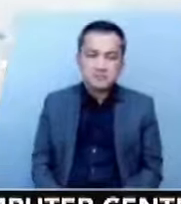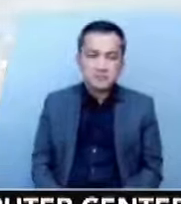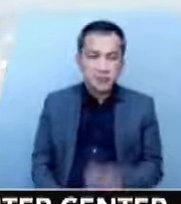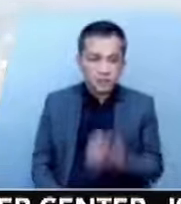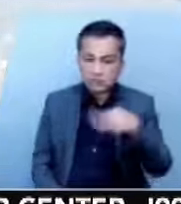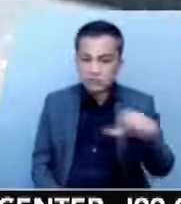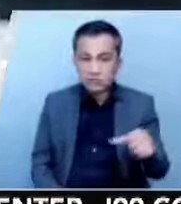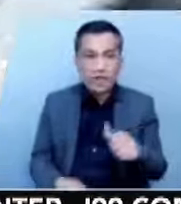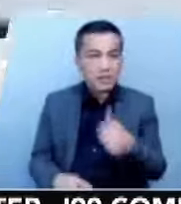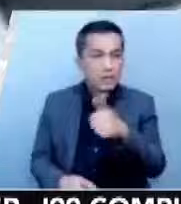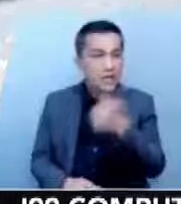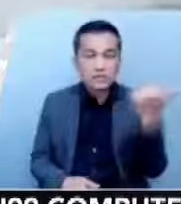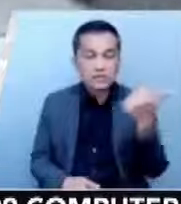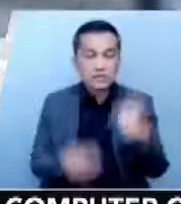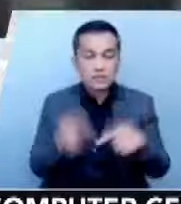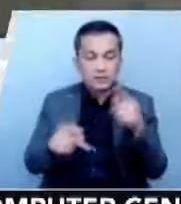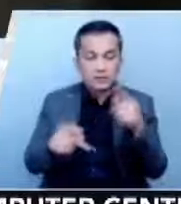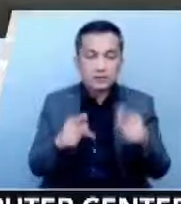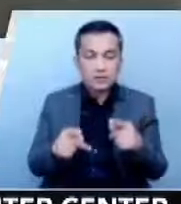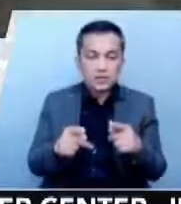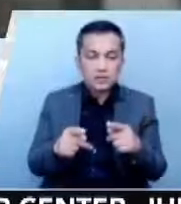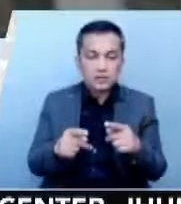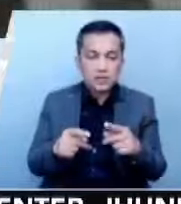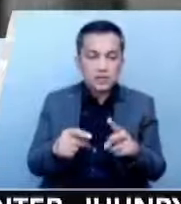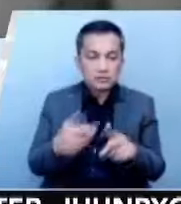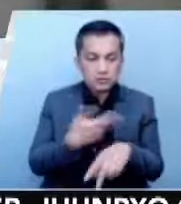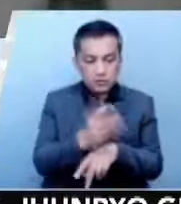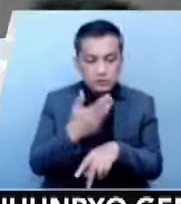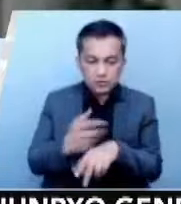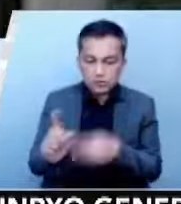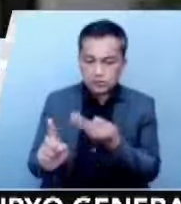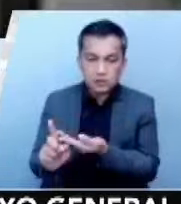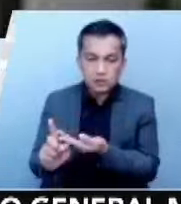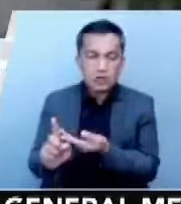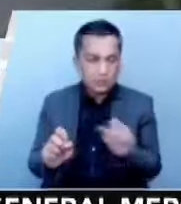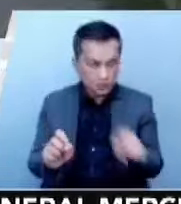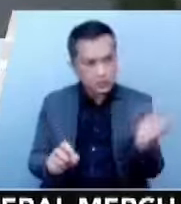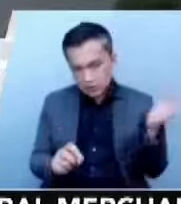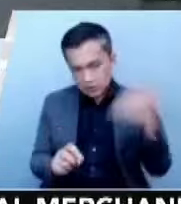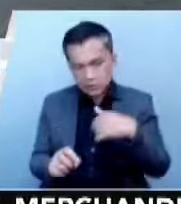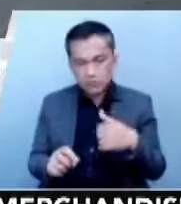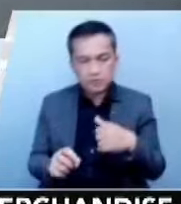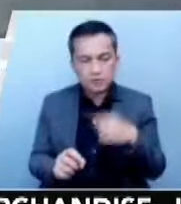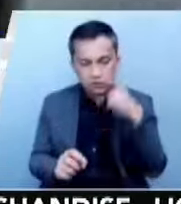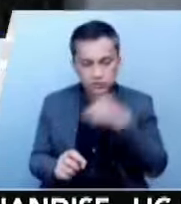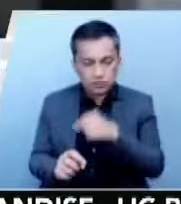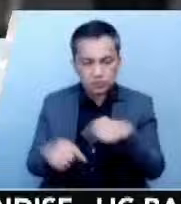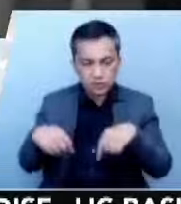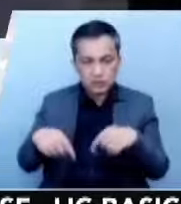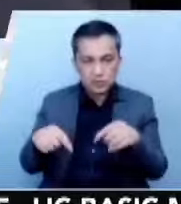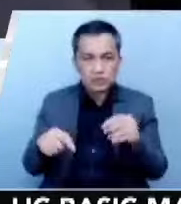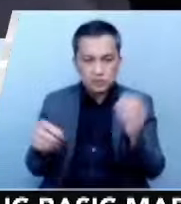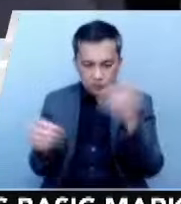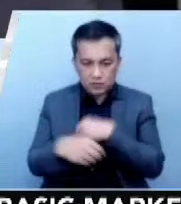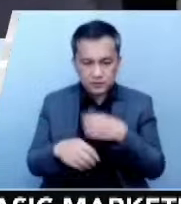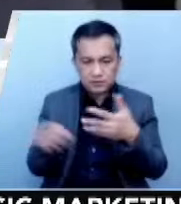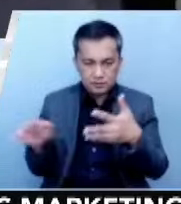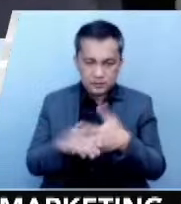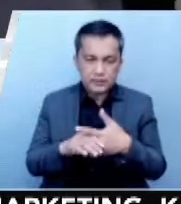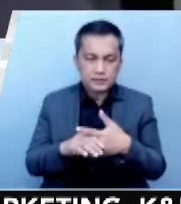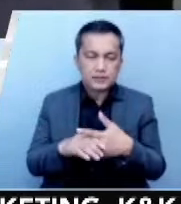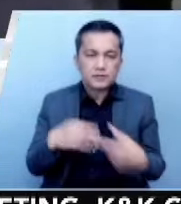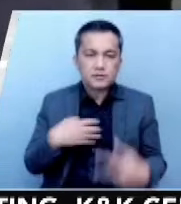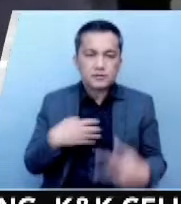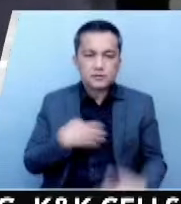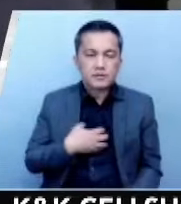nitong taong ito, maaari lang na pumunta sa aming tanggapan para magpail ng reklamo. Yung iba